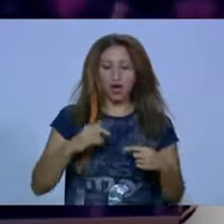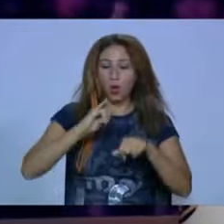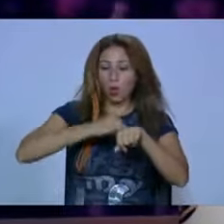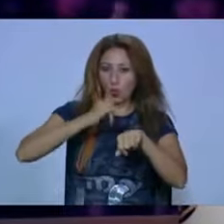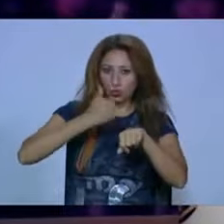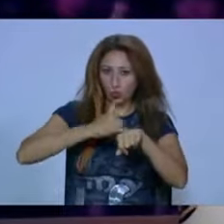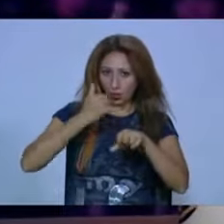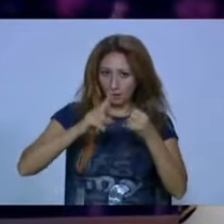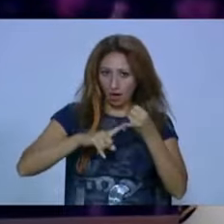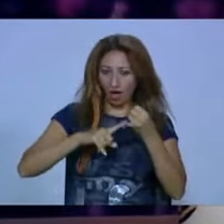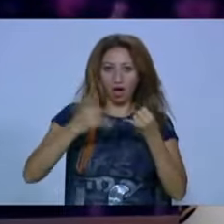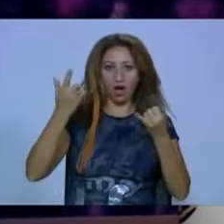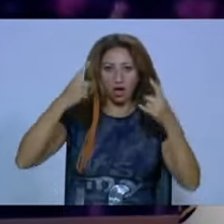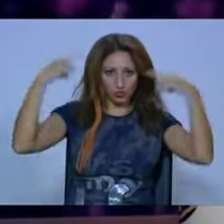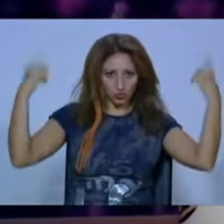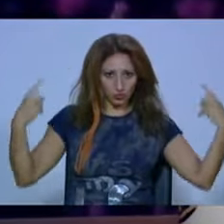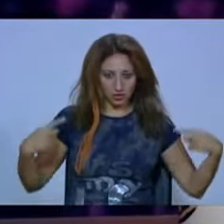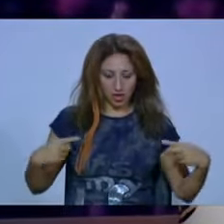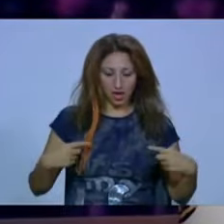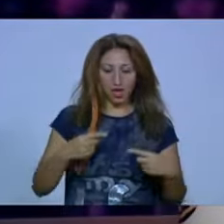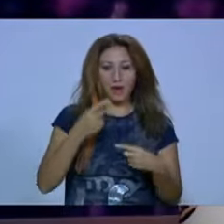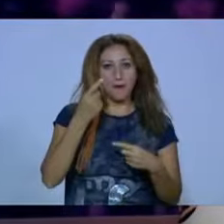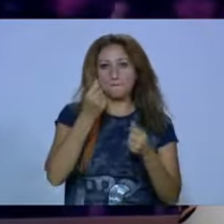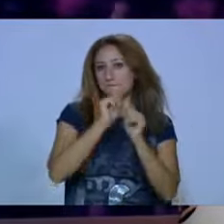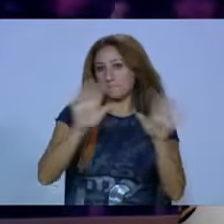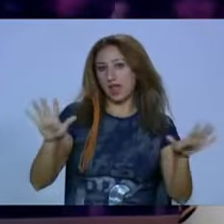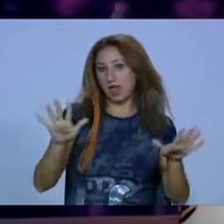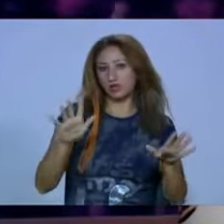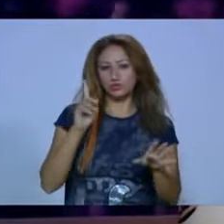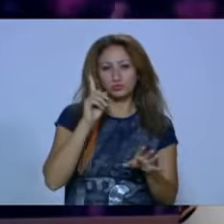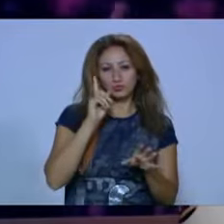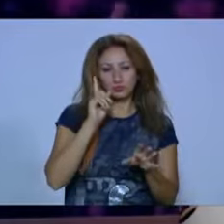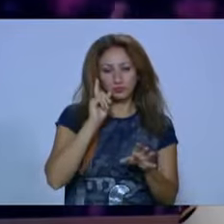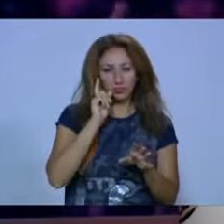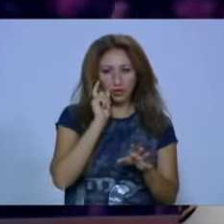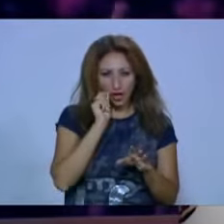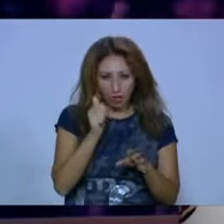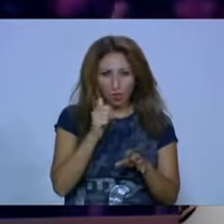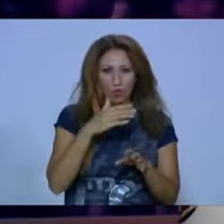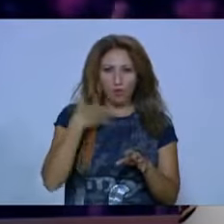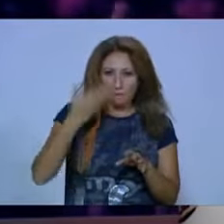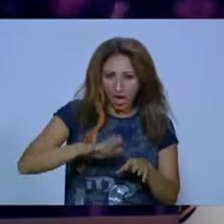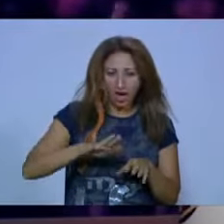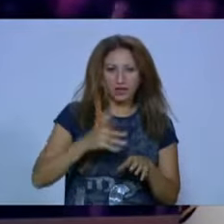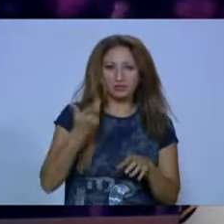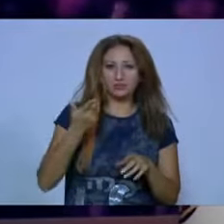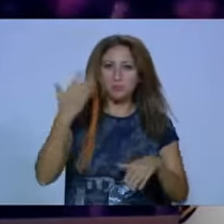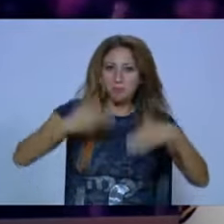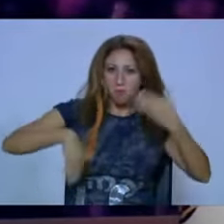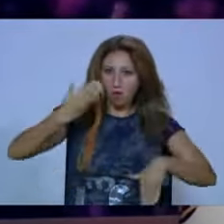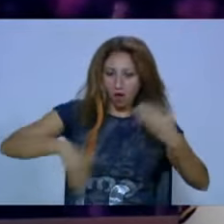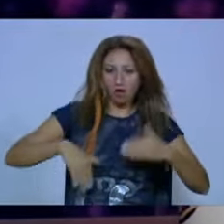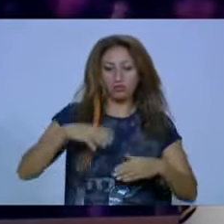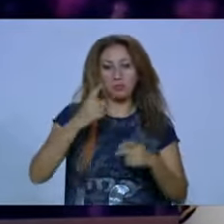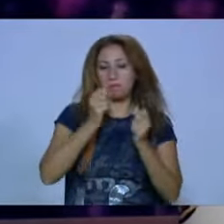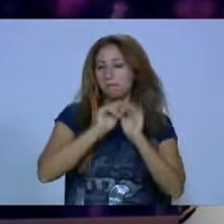الخطوبه والزفاف مجانا للايتام وغير القادرين وذوي الاحتياجات الخاصه. انا بشكر